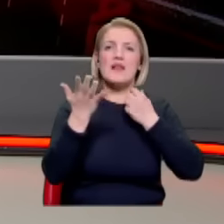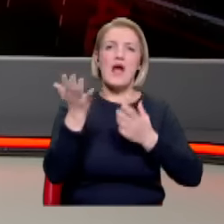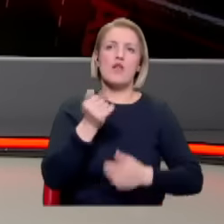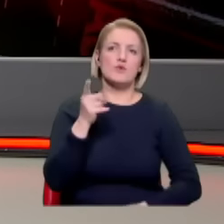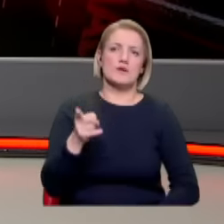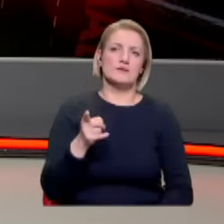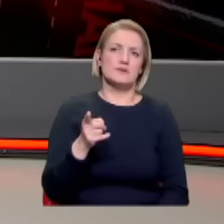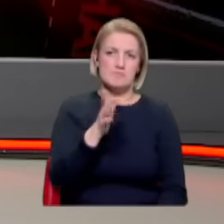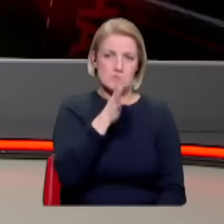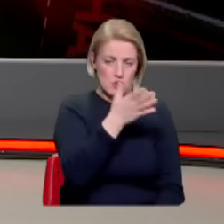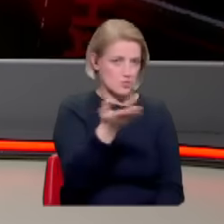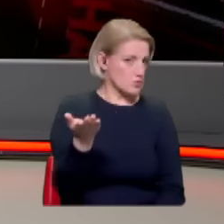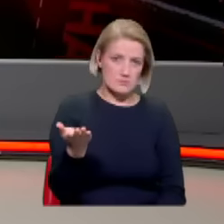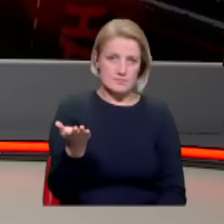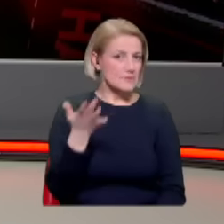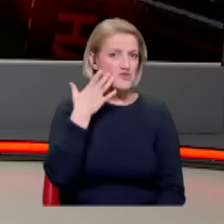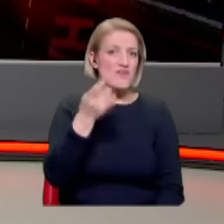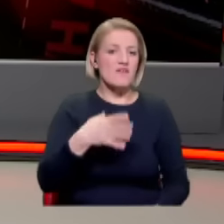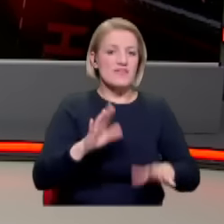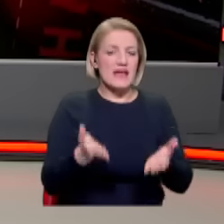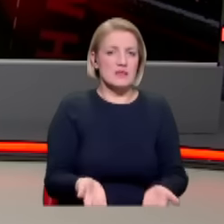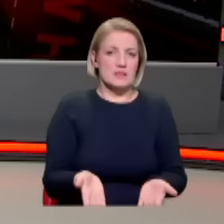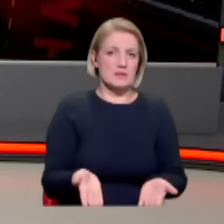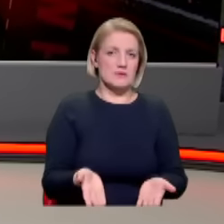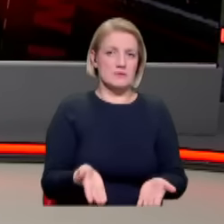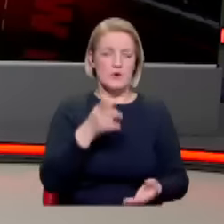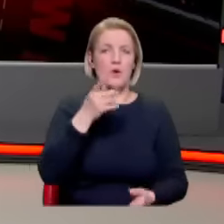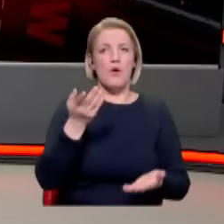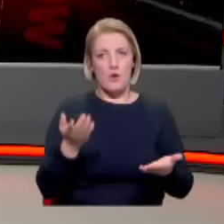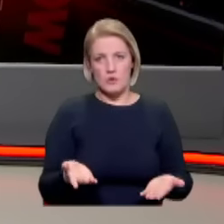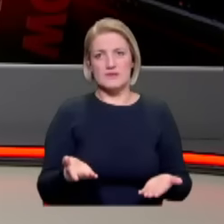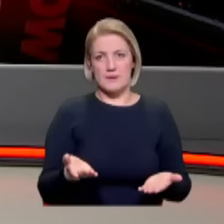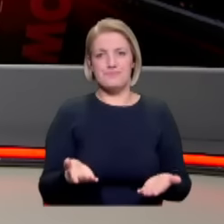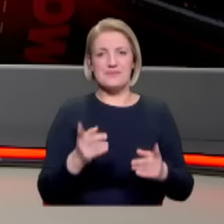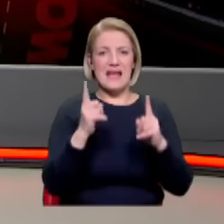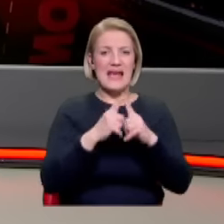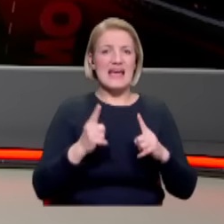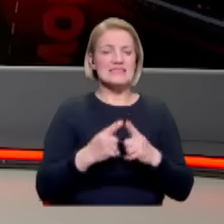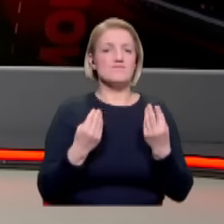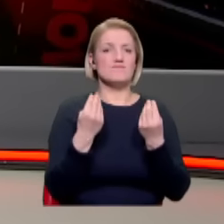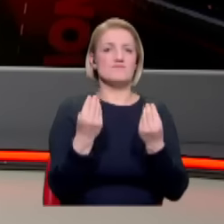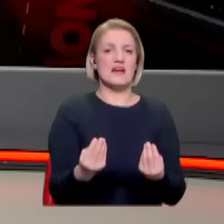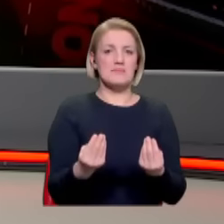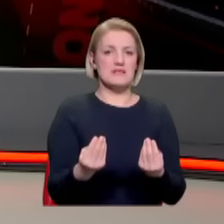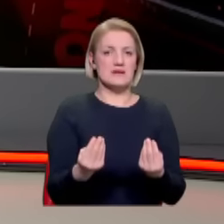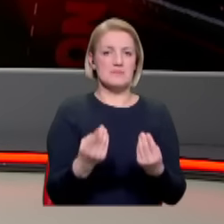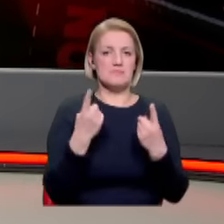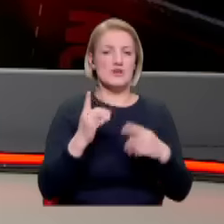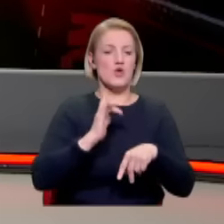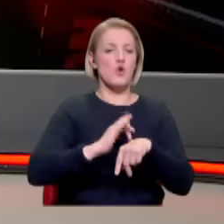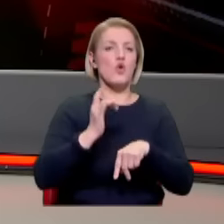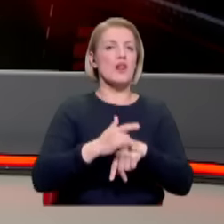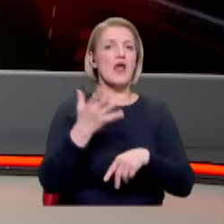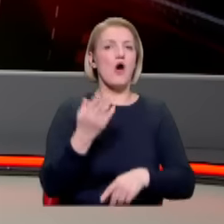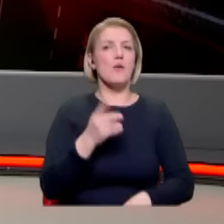alıyorlar? Biliyor muyuz? Yok, şeffaf bir ülke değil burası. Oysa hesap verilebilir bir ülke